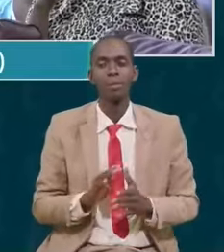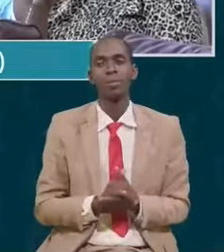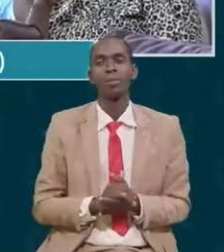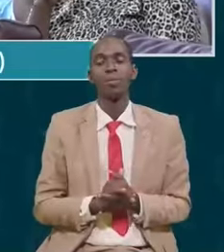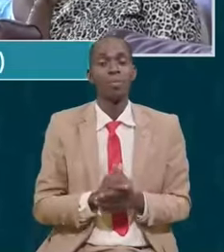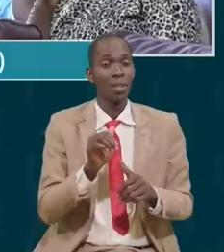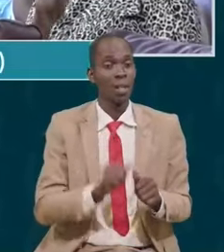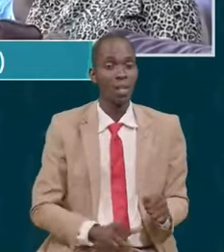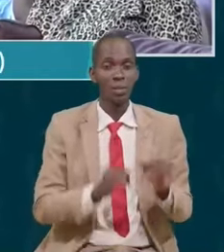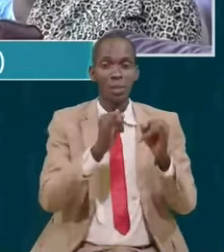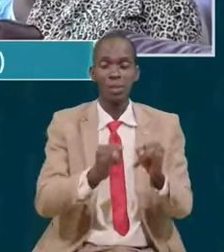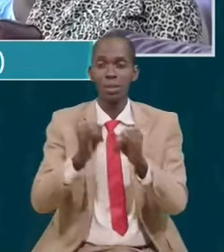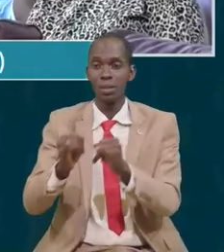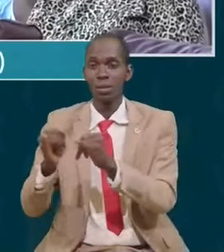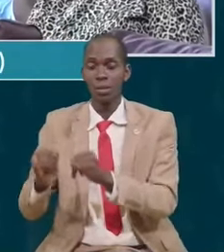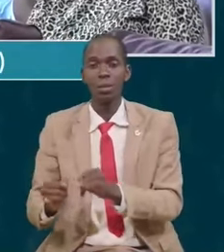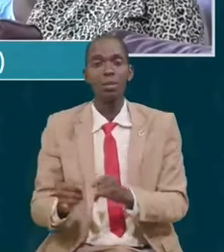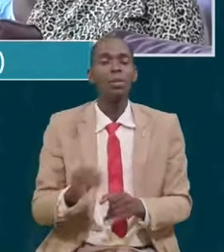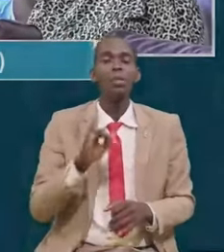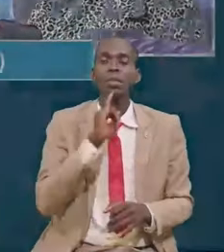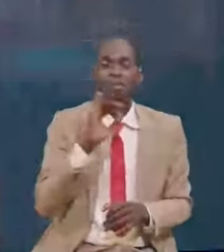Et chaque individu cherche la paix.